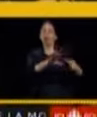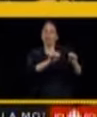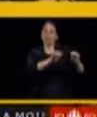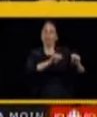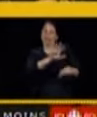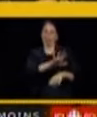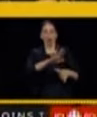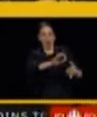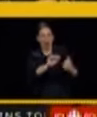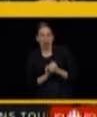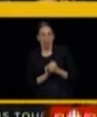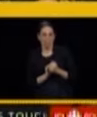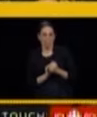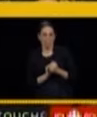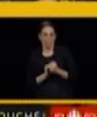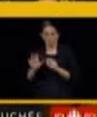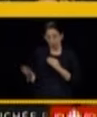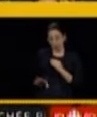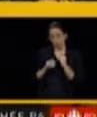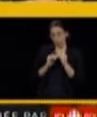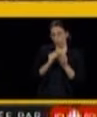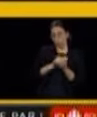question. Oui, allez-y. Peut-être un point, là.